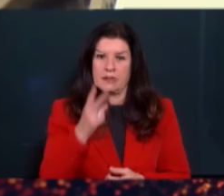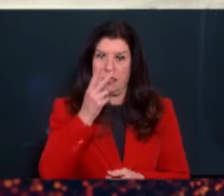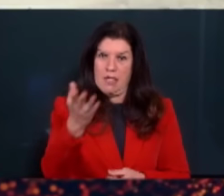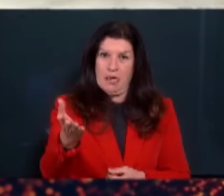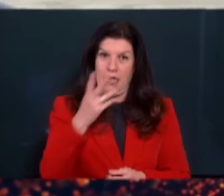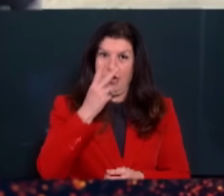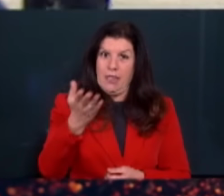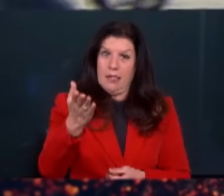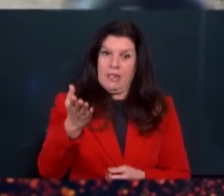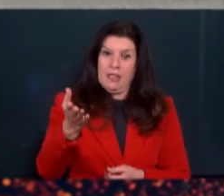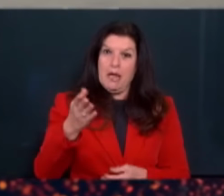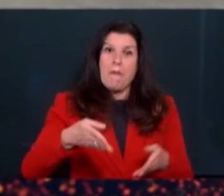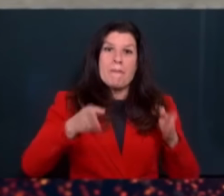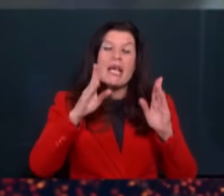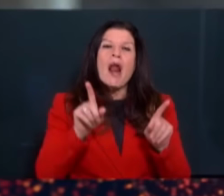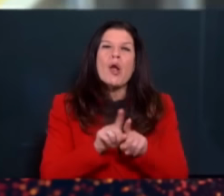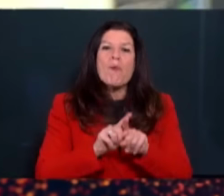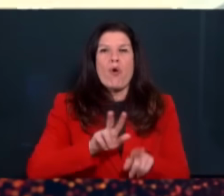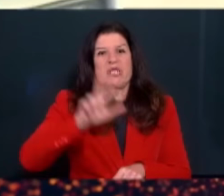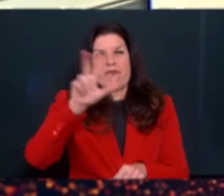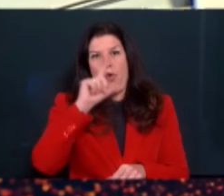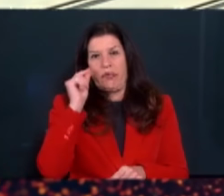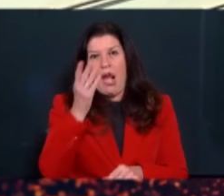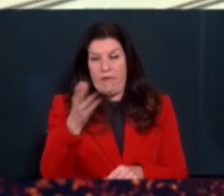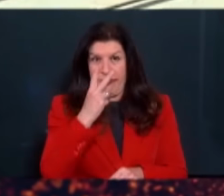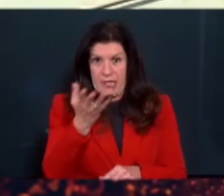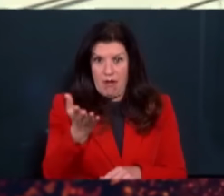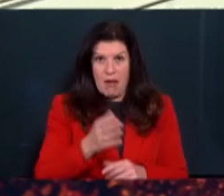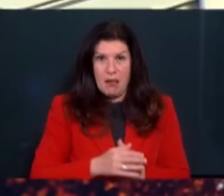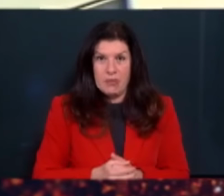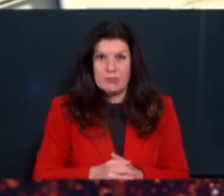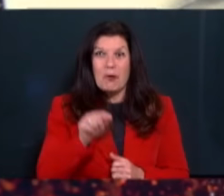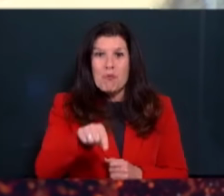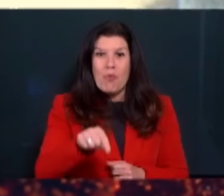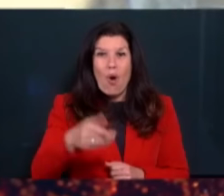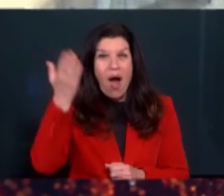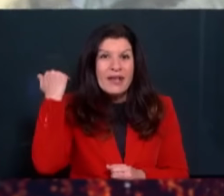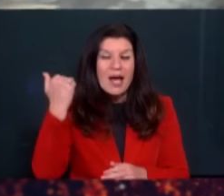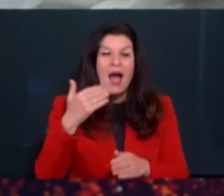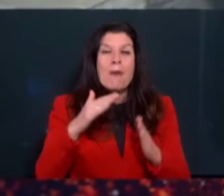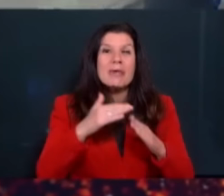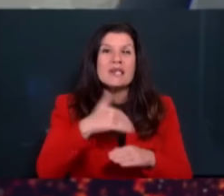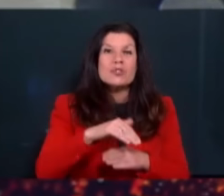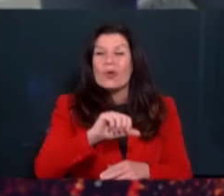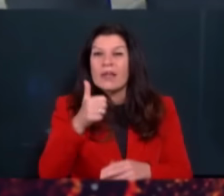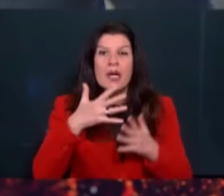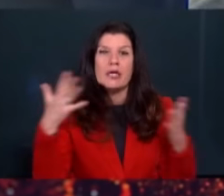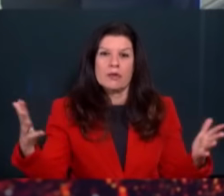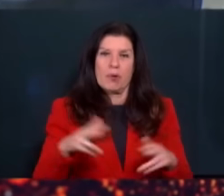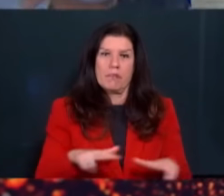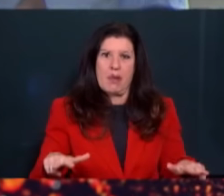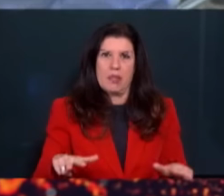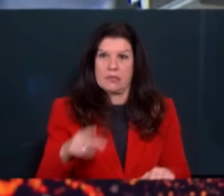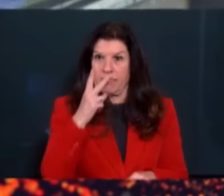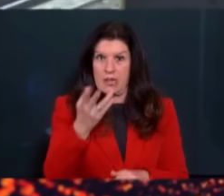תקל, כמו בניין בצפון תל אביב. תקל, מה? בצפון תל אביב. אני נראה שהיה פה הבית זונות הכי גדול בארץ. כן. נו, פעם היה. אבל תראה מה זה